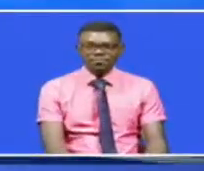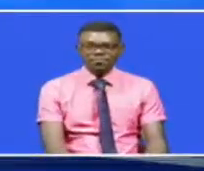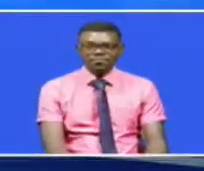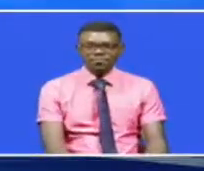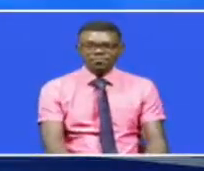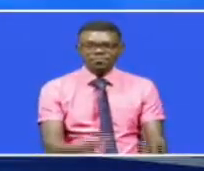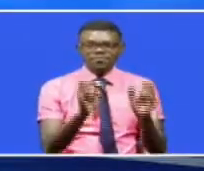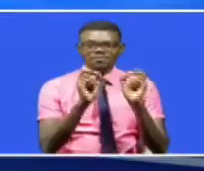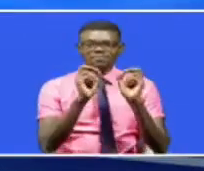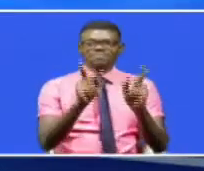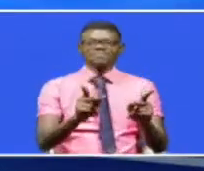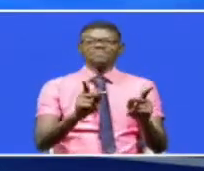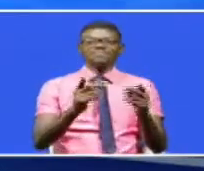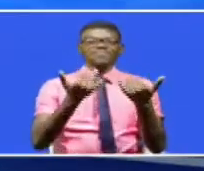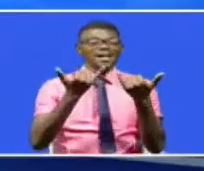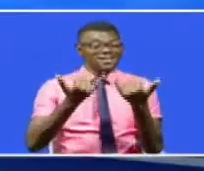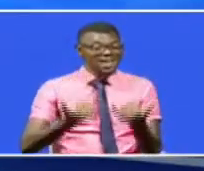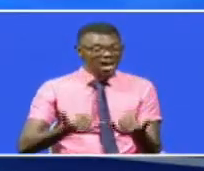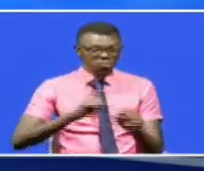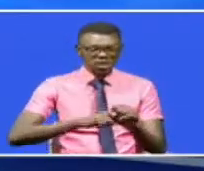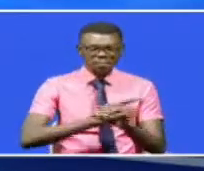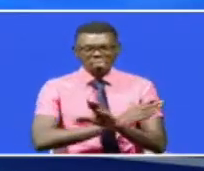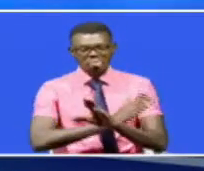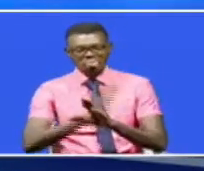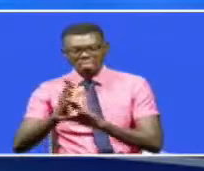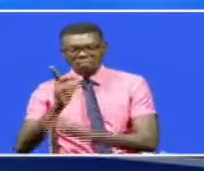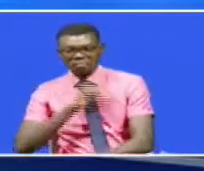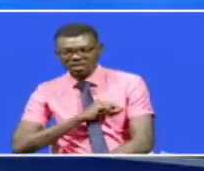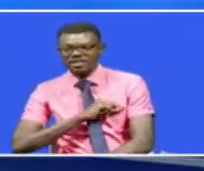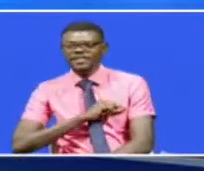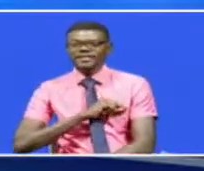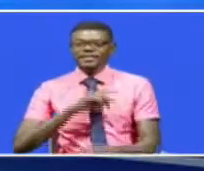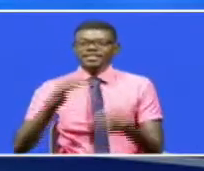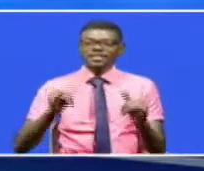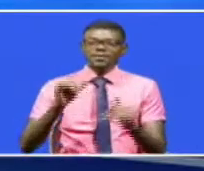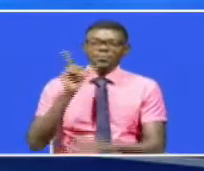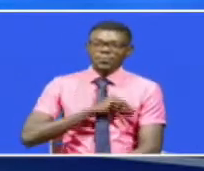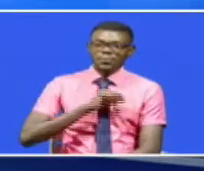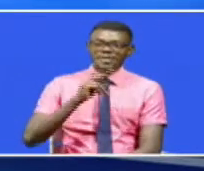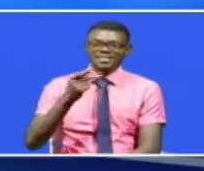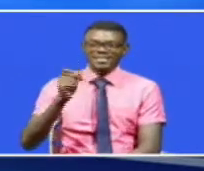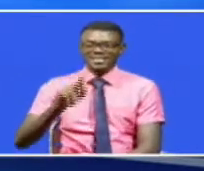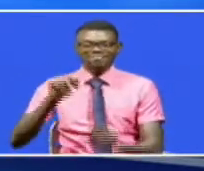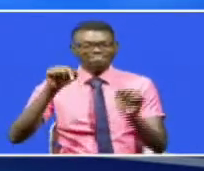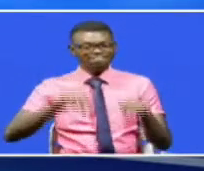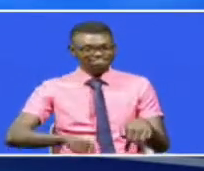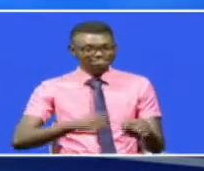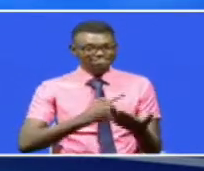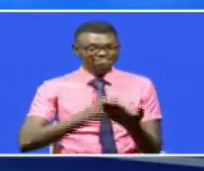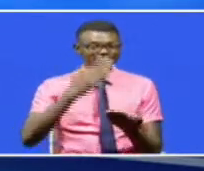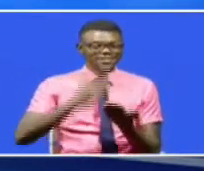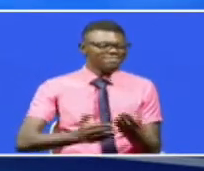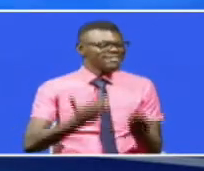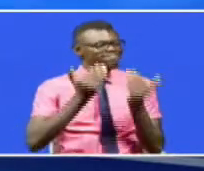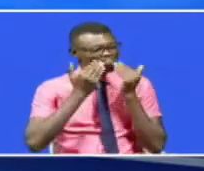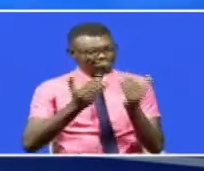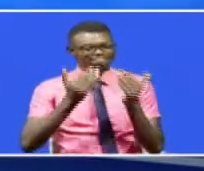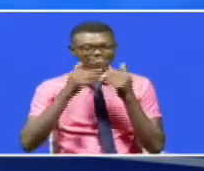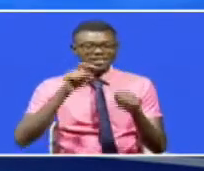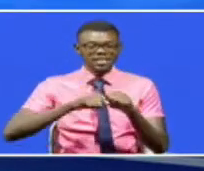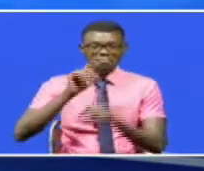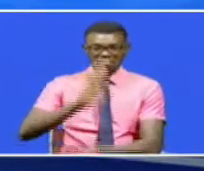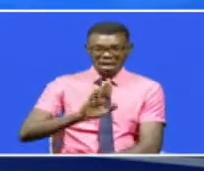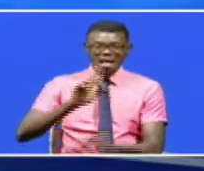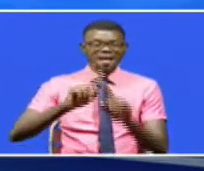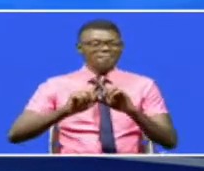Naam, bila shaka mtazamaji, naarifiwa kwamba muda umetupa kisogo. Tutamatisha taarifa zetu za KTN leo weekend Jumamosi ya leo. Nashukuru sana kwa muda wako,